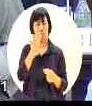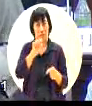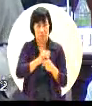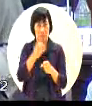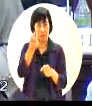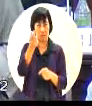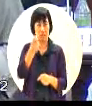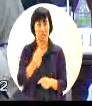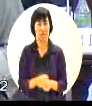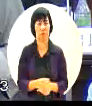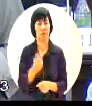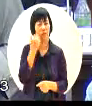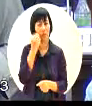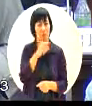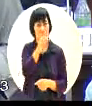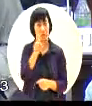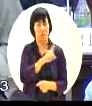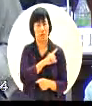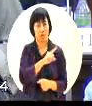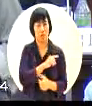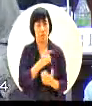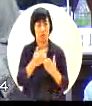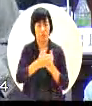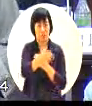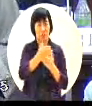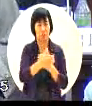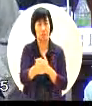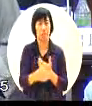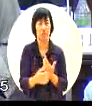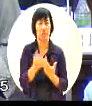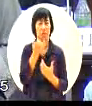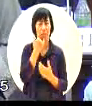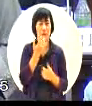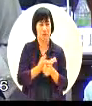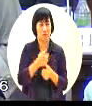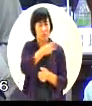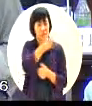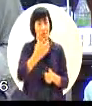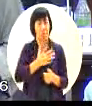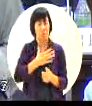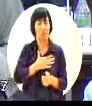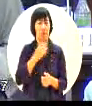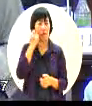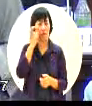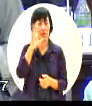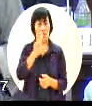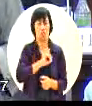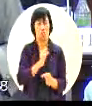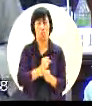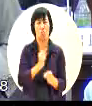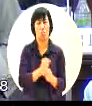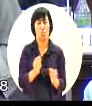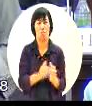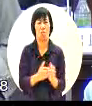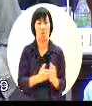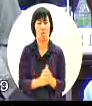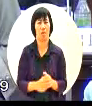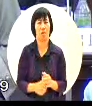啊，恁来当这个程序啊，互人感觉咱真有效率，啊，你就较紧。啊，我的承诺五